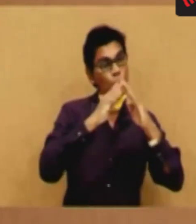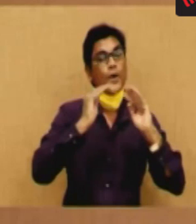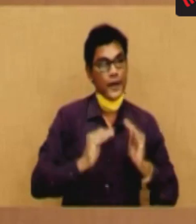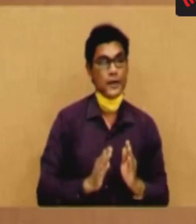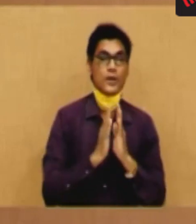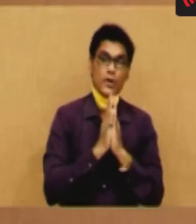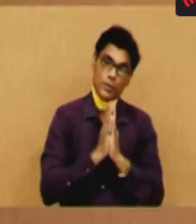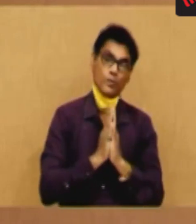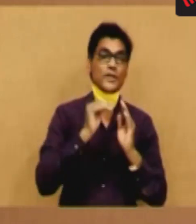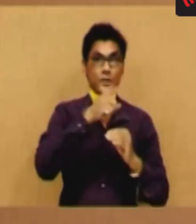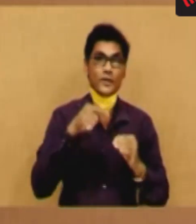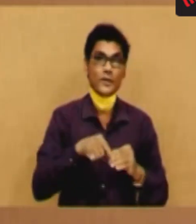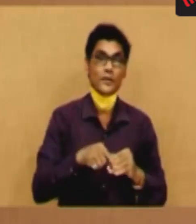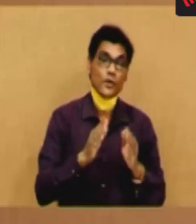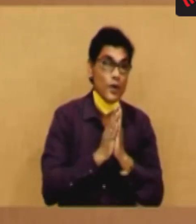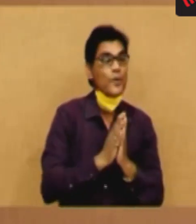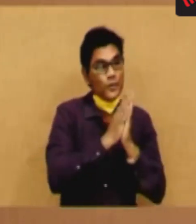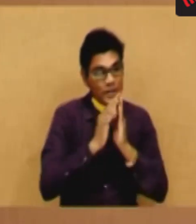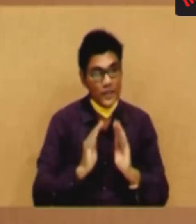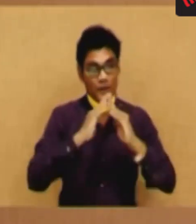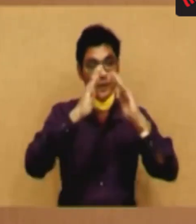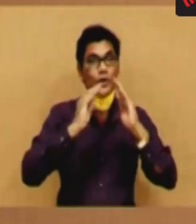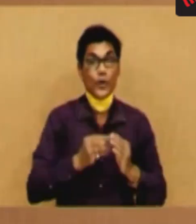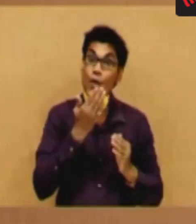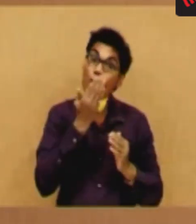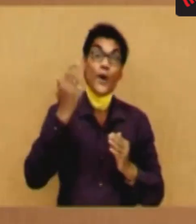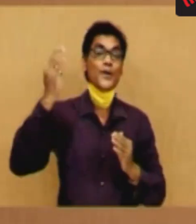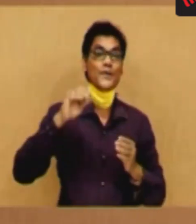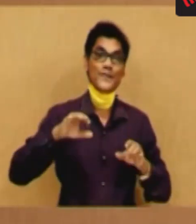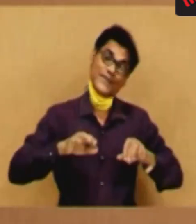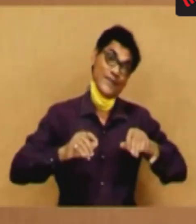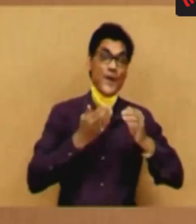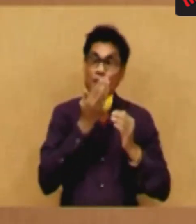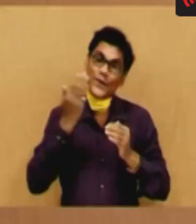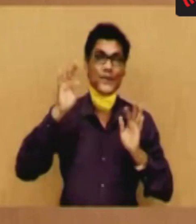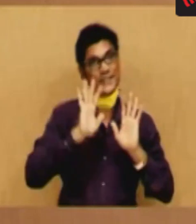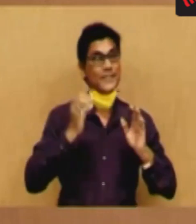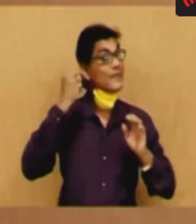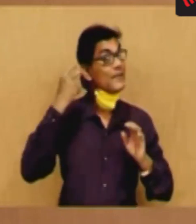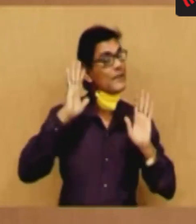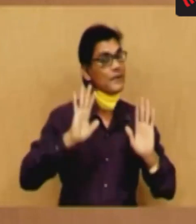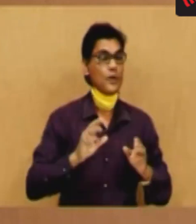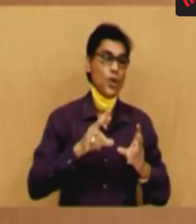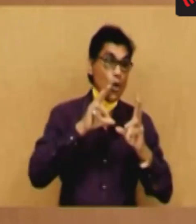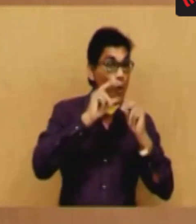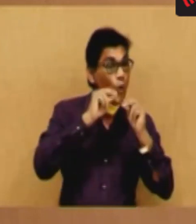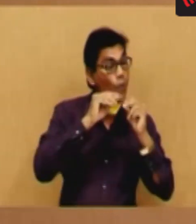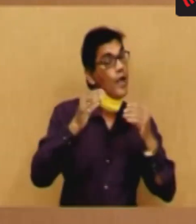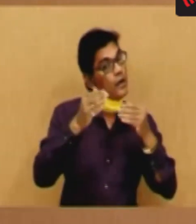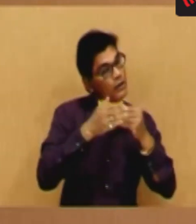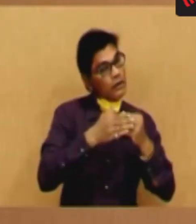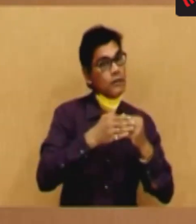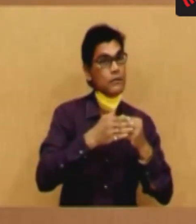ପୂଜା ରୁମ୍ରେ ବସେଇକି ପୂଜା ଘରେ ବସେଇକି ଟିକେ ଭଜନ କୀର୍ତ୍ତନ ତାଙ୍କୁ ଶୁଣେଇଦେବା। ତାଙ୍କୁ ସବୁ କଥାରେ ସାମିଲ କରିବାକୁ